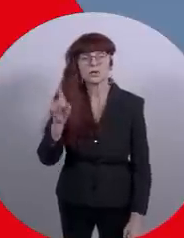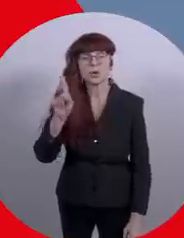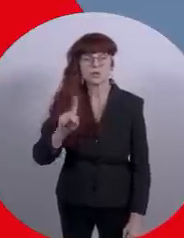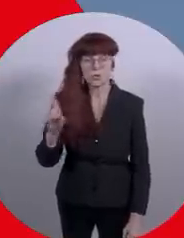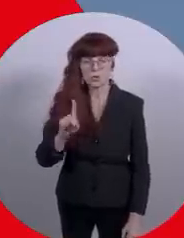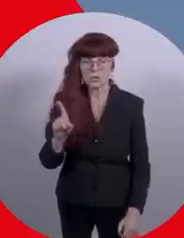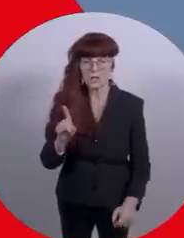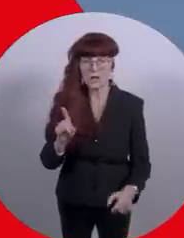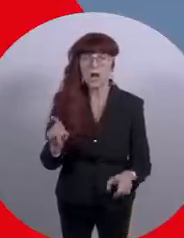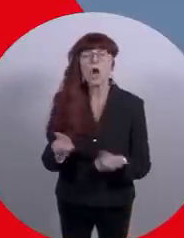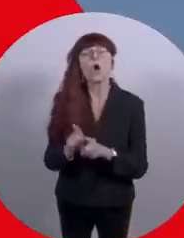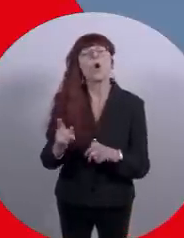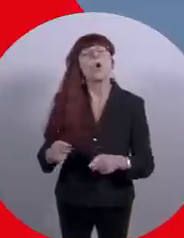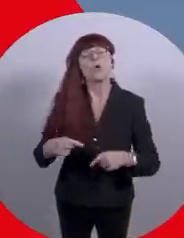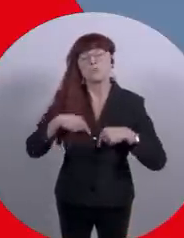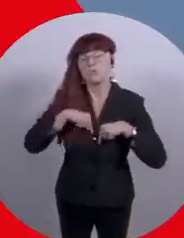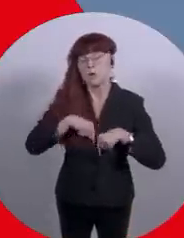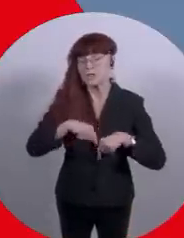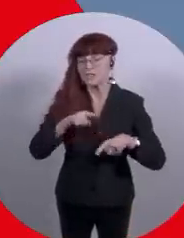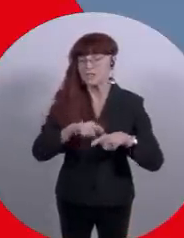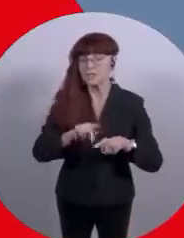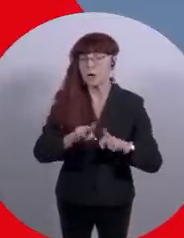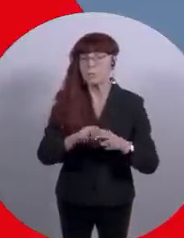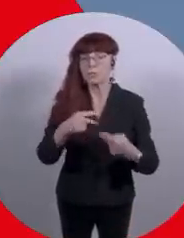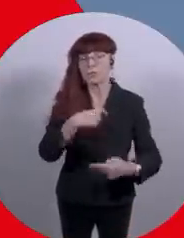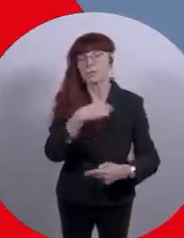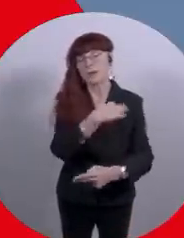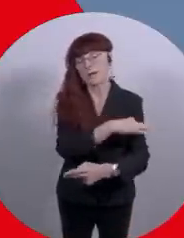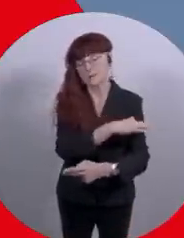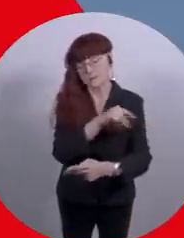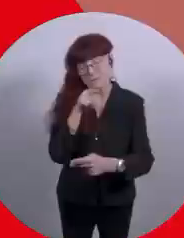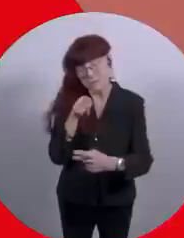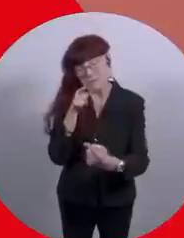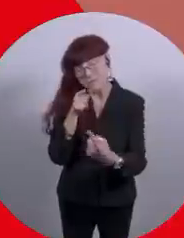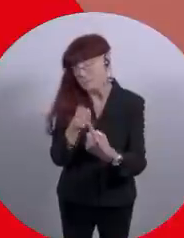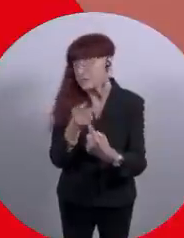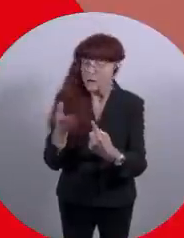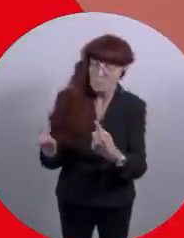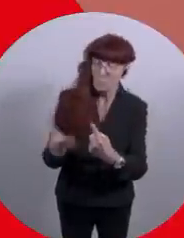Bundeskanzler dieses Ziel erfolgreich erreichen werden danke